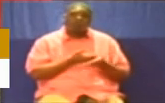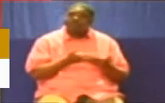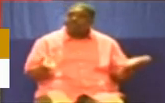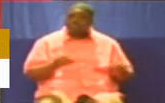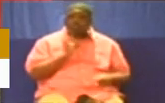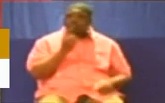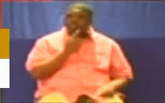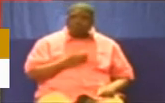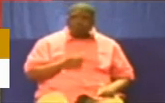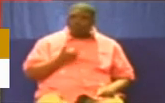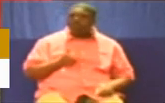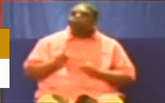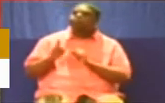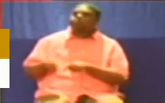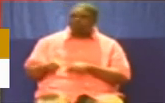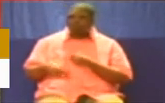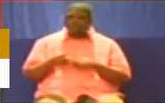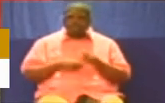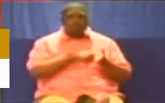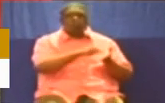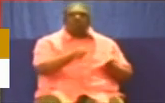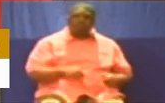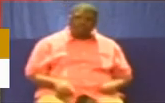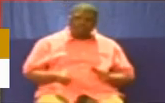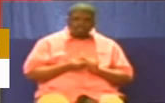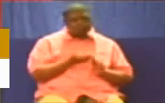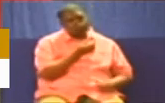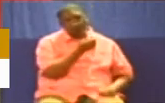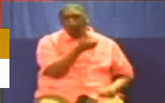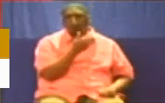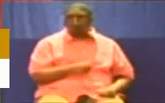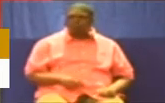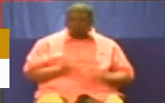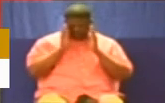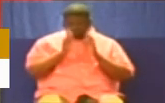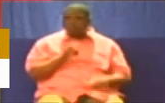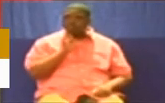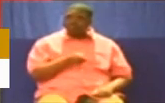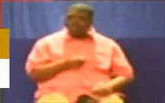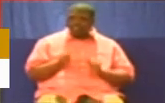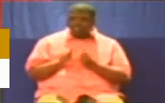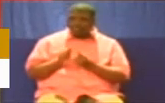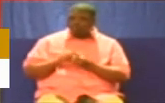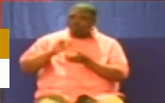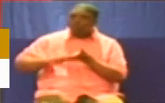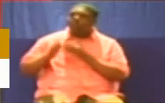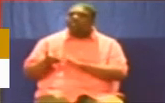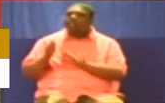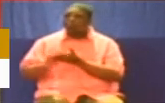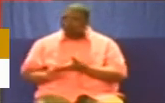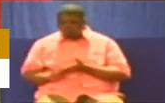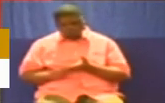nitawajibu kwamba bado nipo na nitaendelea kulipa. Ili ni jambo dogo sana Mheshimiwa Spika. Ni swala la makubaliano kati